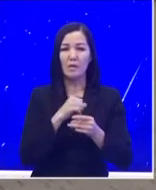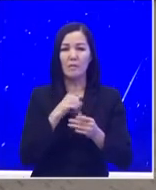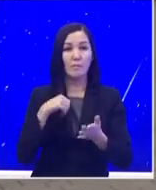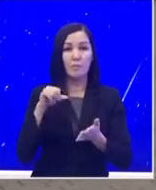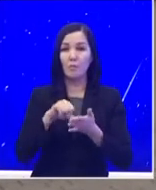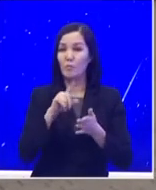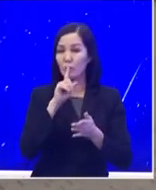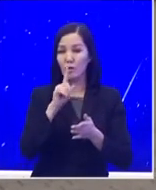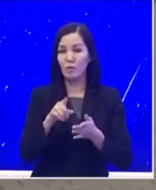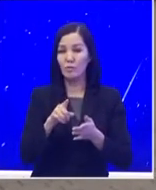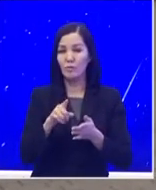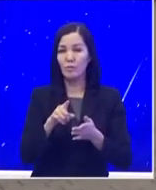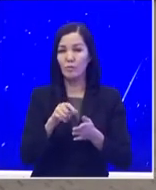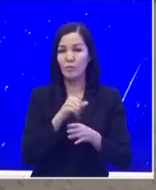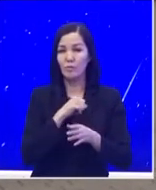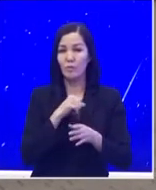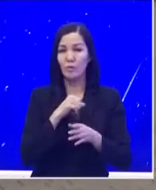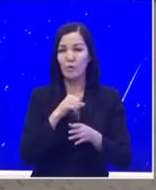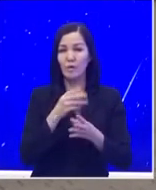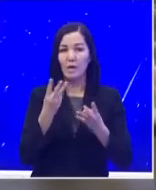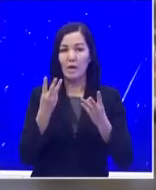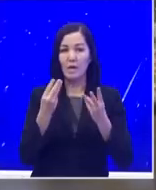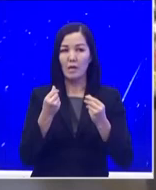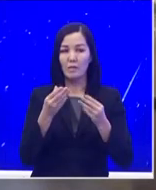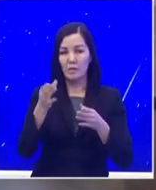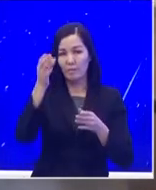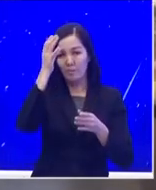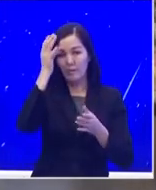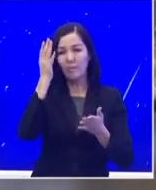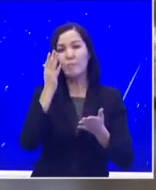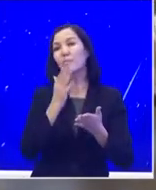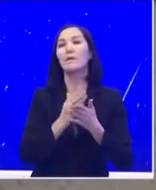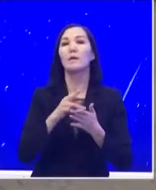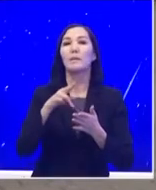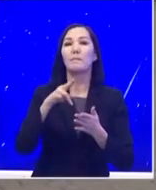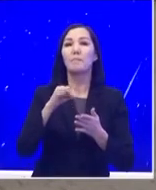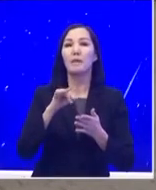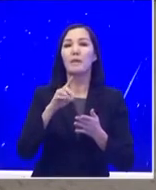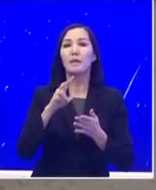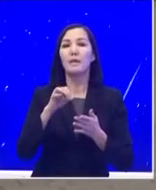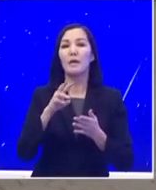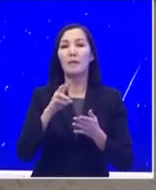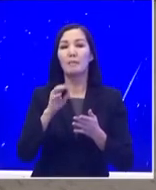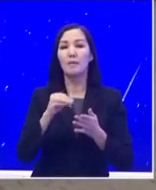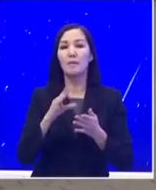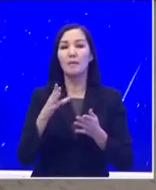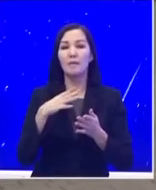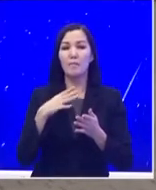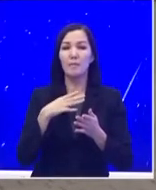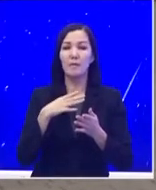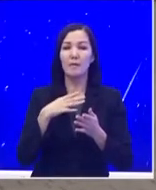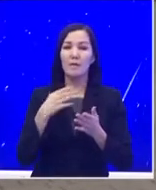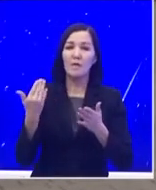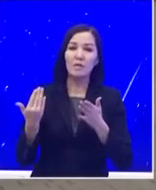жоқпын, себебі өзім қаржылық білімім бар. Пирамида, ол белгілі бір кезде